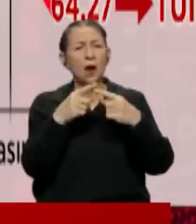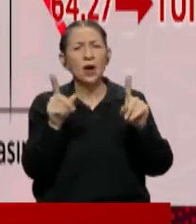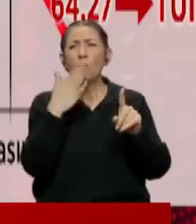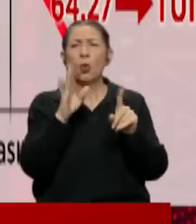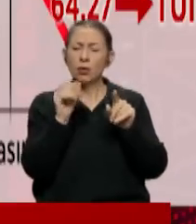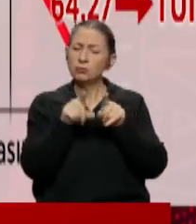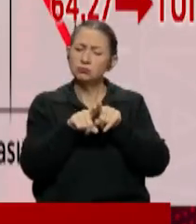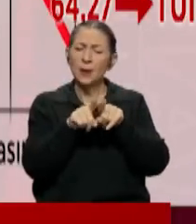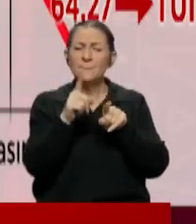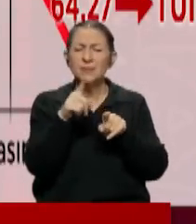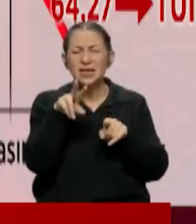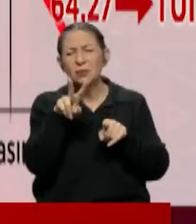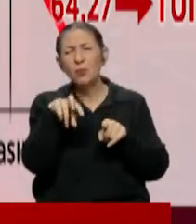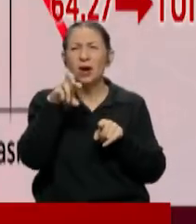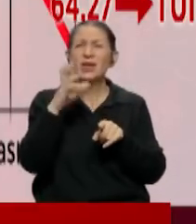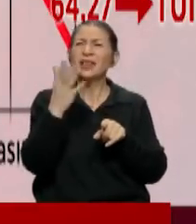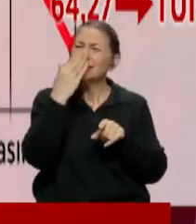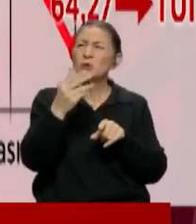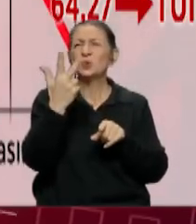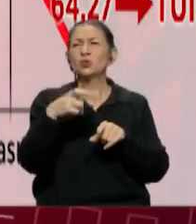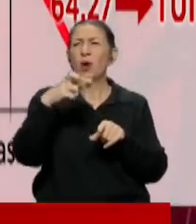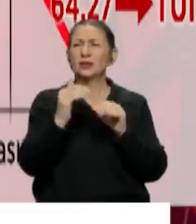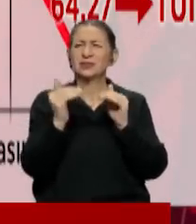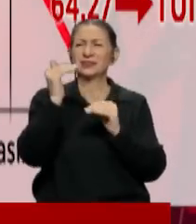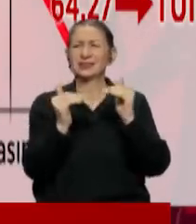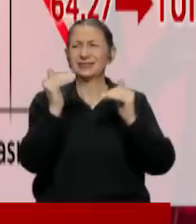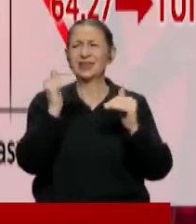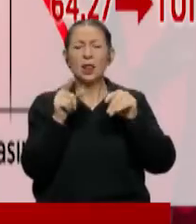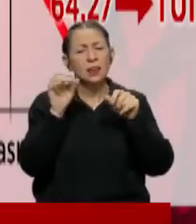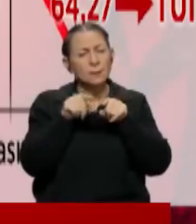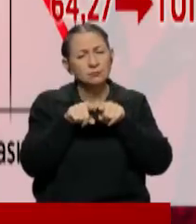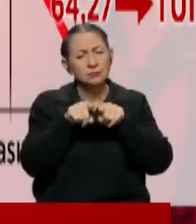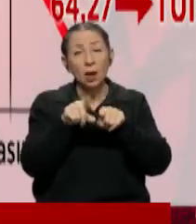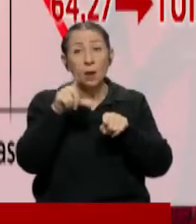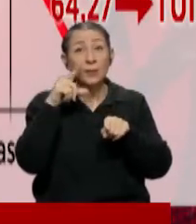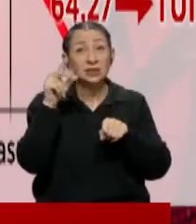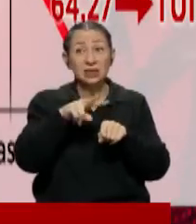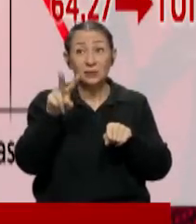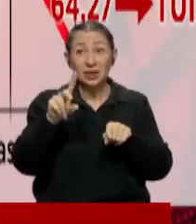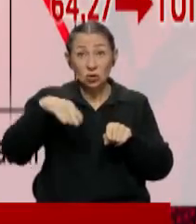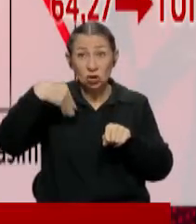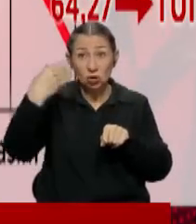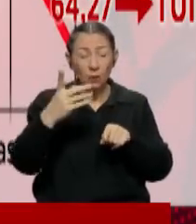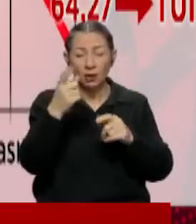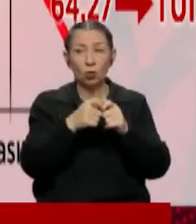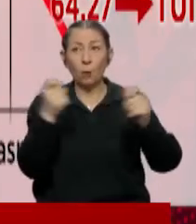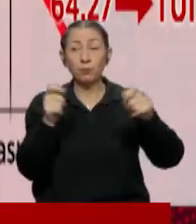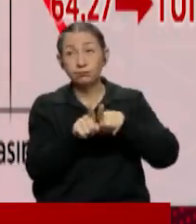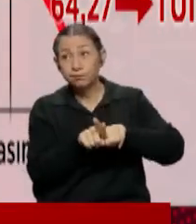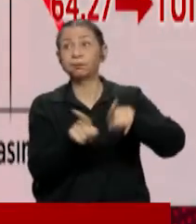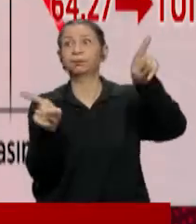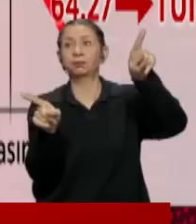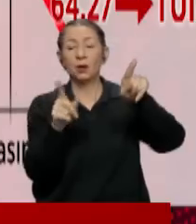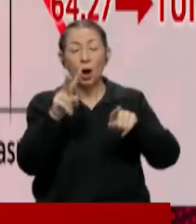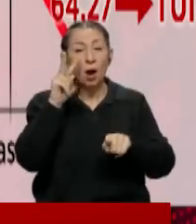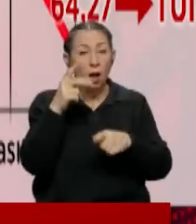bir fark yok 1 veya 2 puan maksimum falan oynamış o kadar paralel gitmiş ki Mayıs 2022'den itibaren bir anda kopuyor bu Aralık